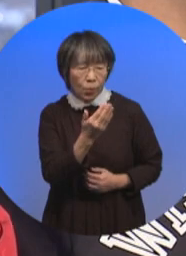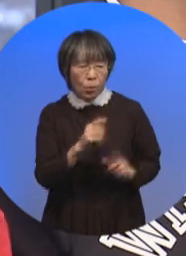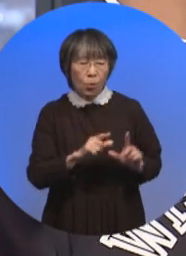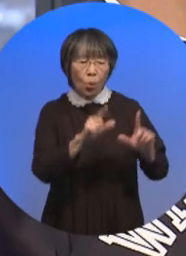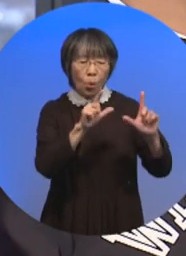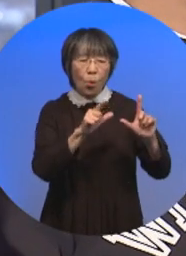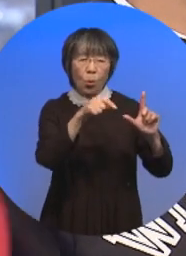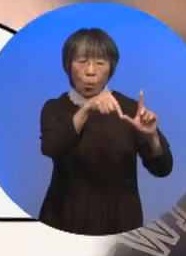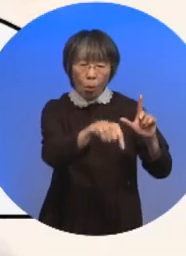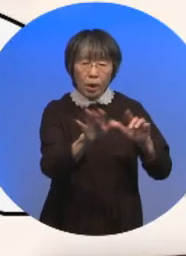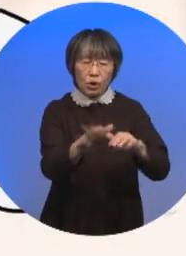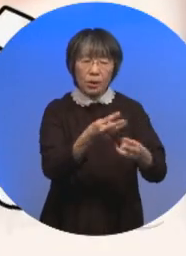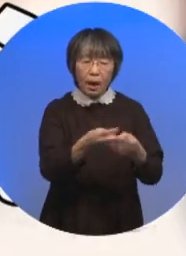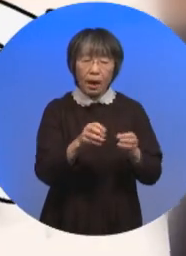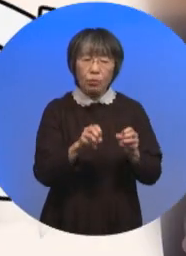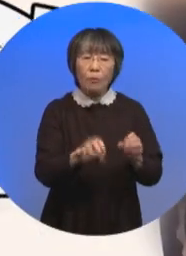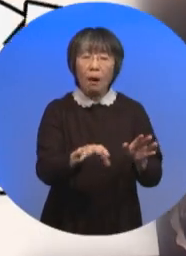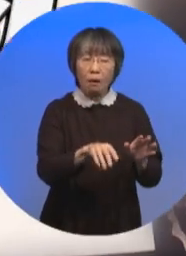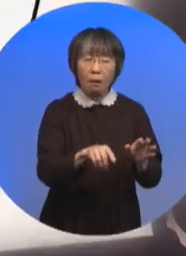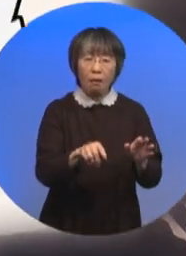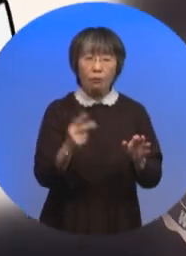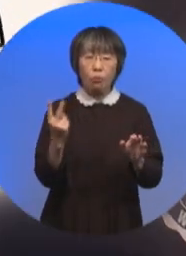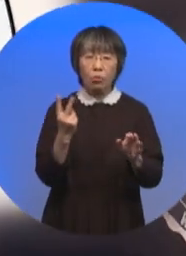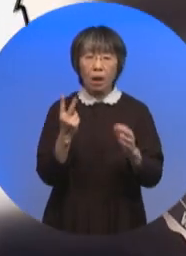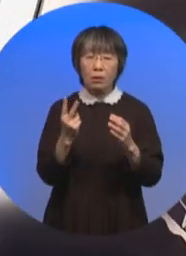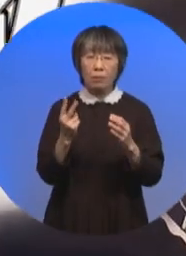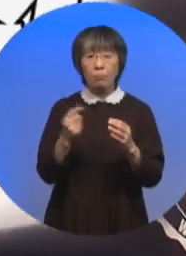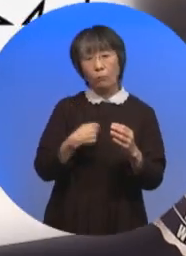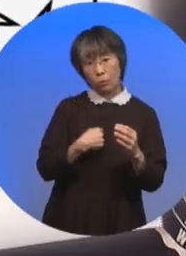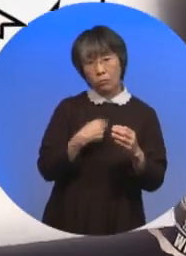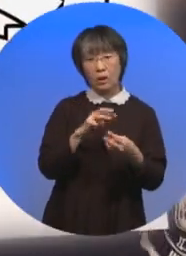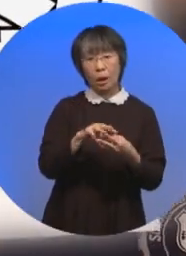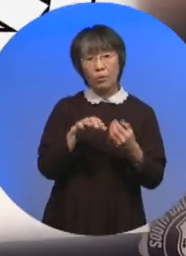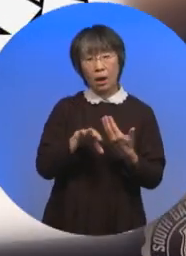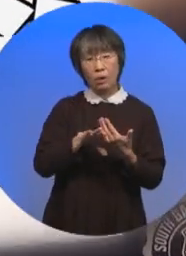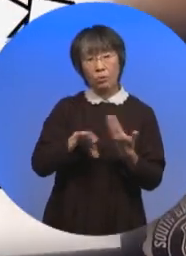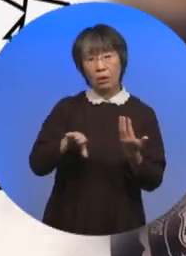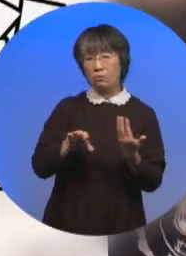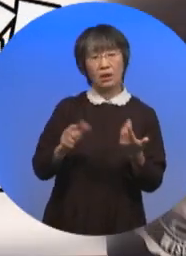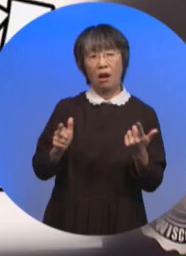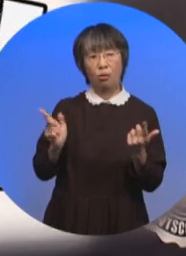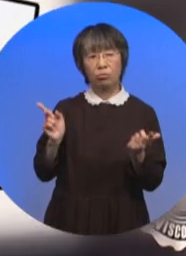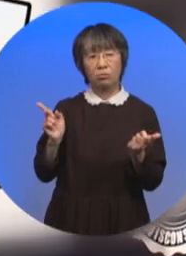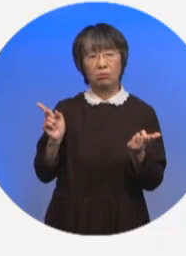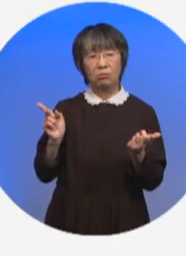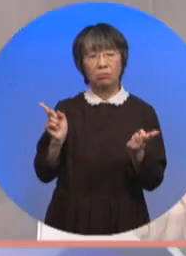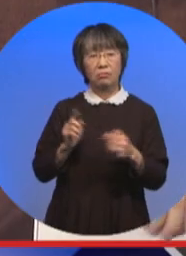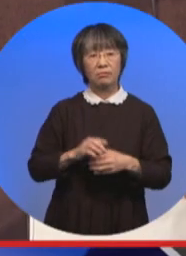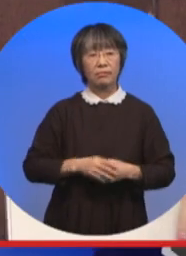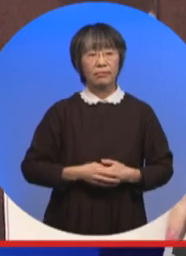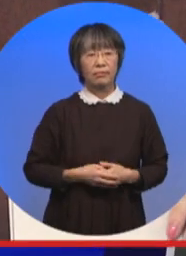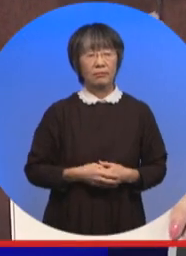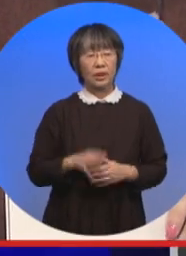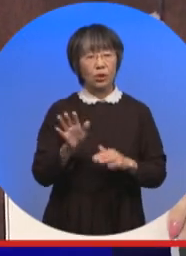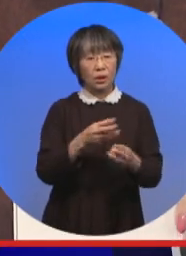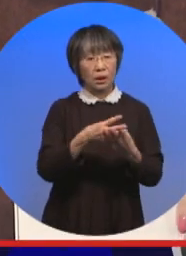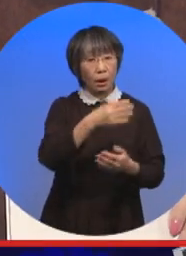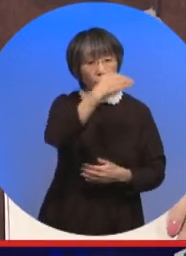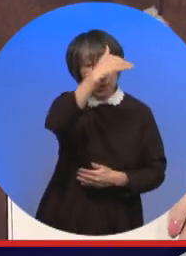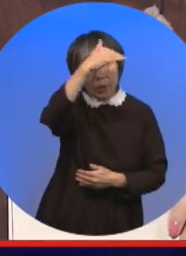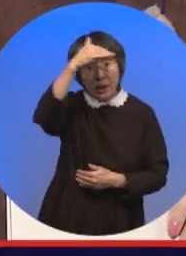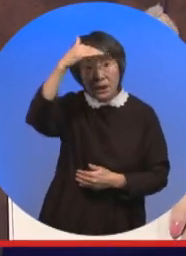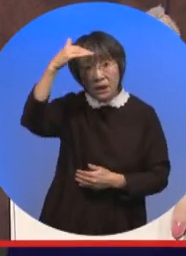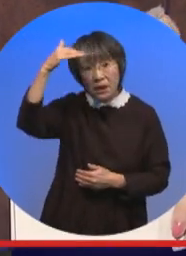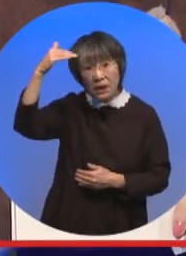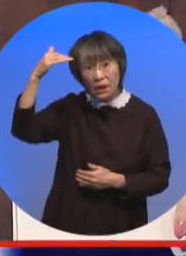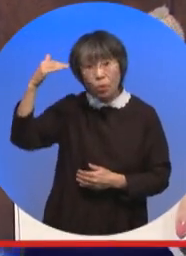外、吹田出身の人じゃあ、これもう俺のこれデータなんですけど、あの吹田でよく